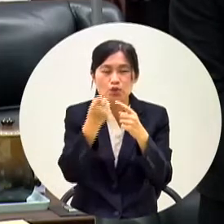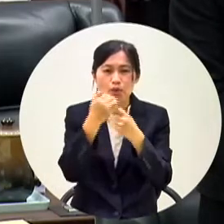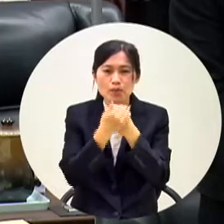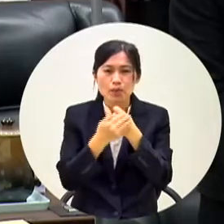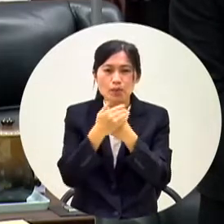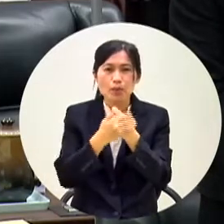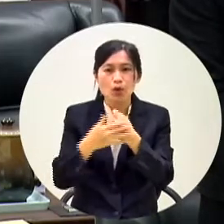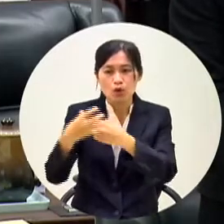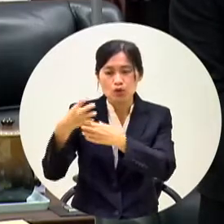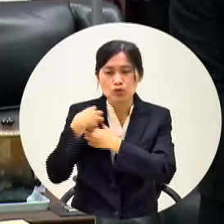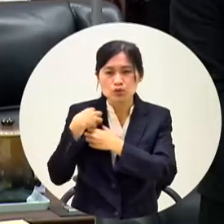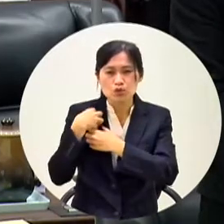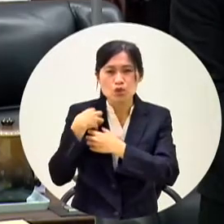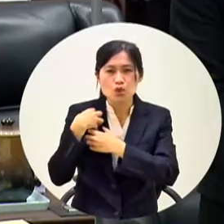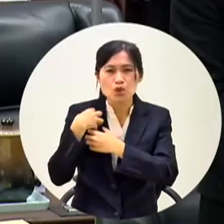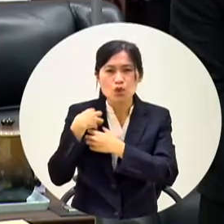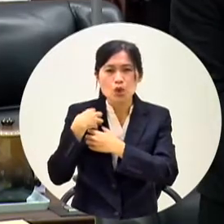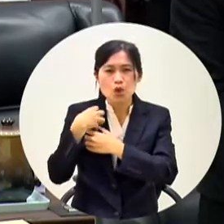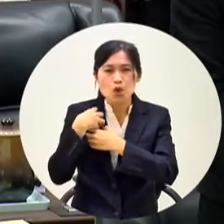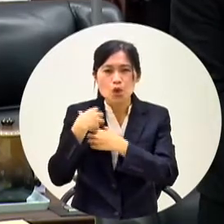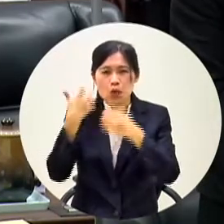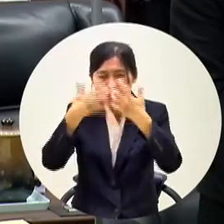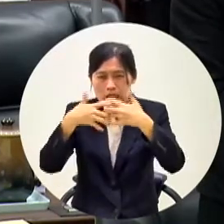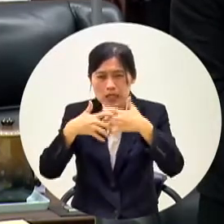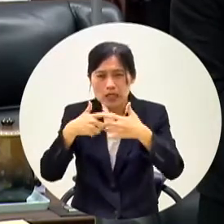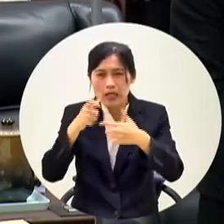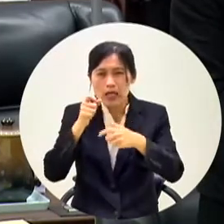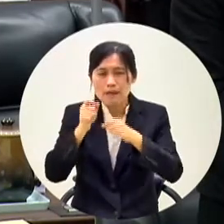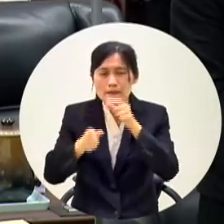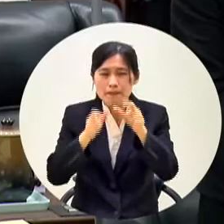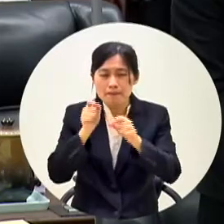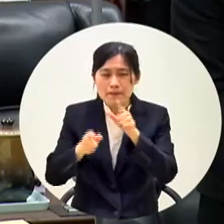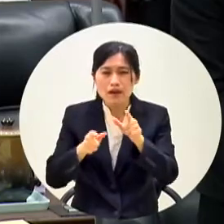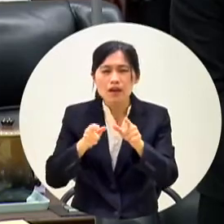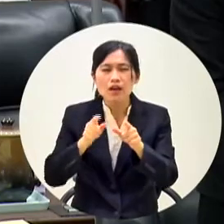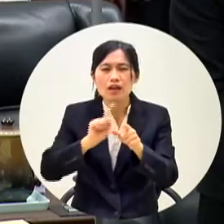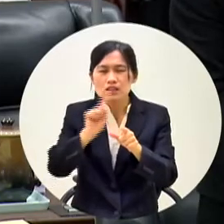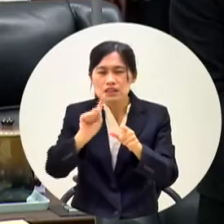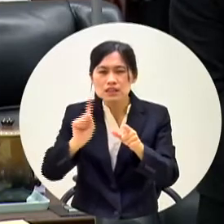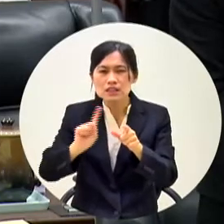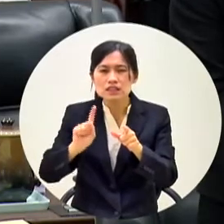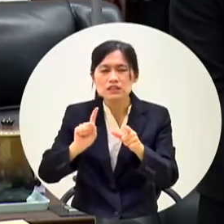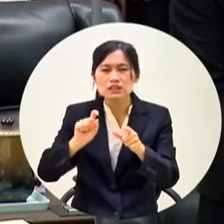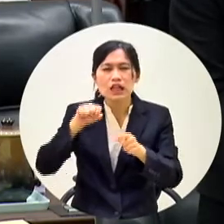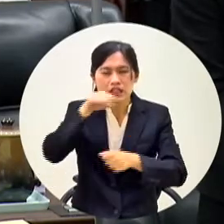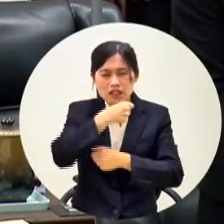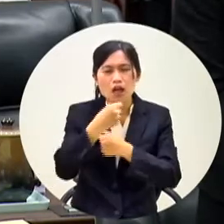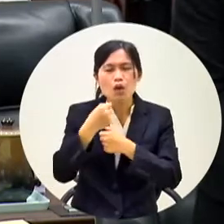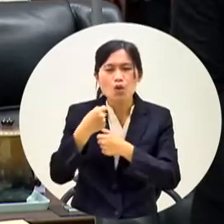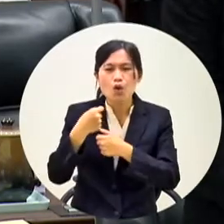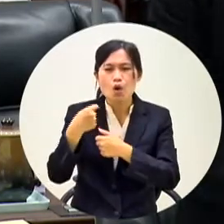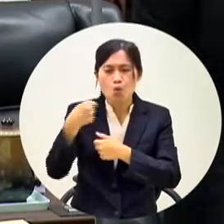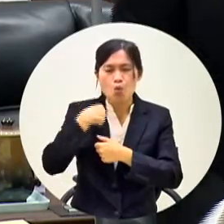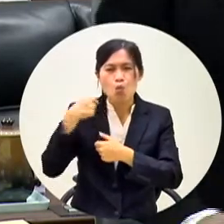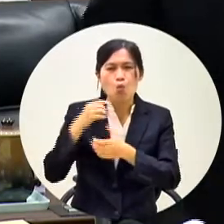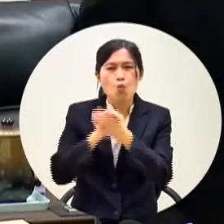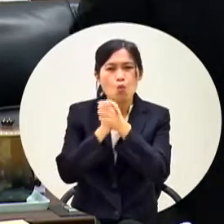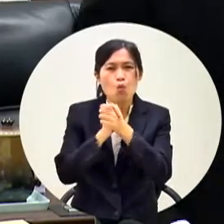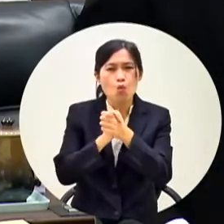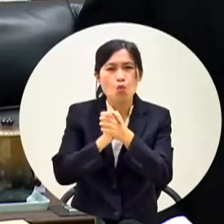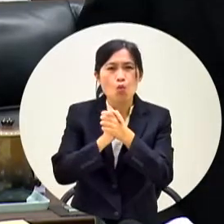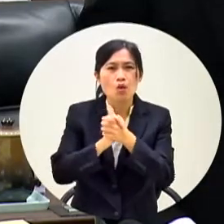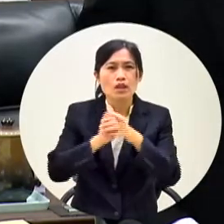售协助台湾自我防卫的措施上面呢，都对台湾做很多极具友善的措施。但现在拜